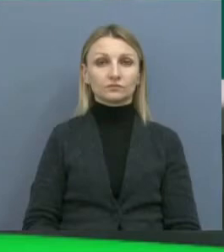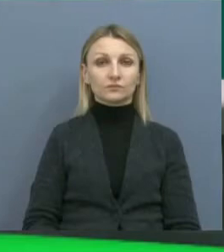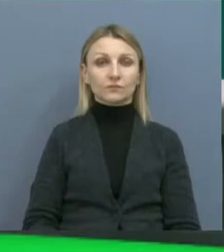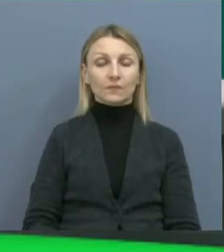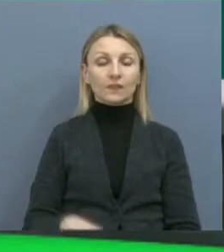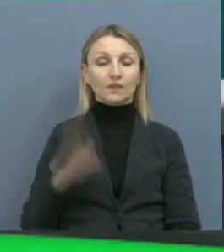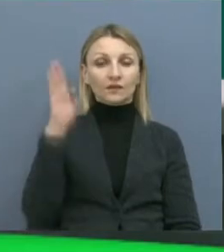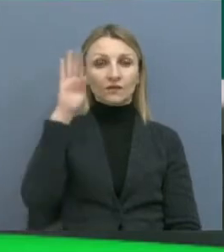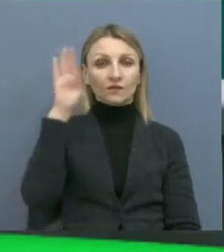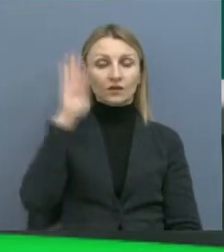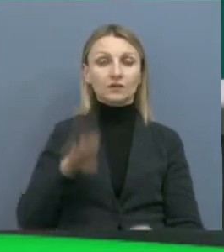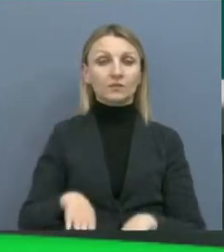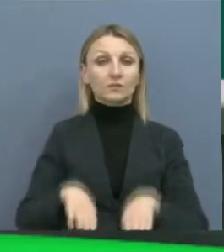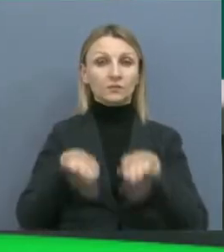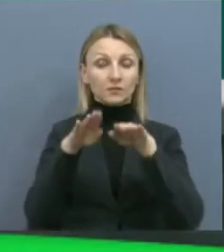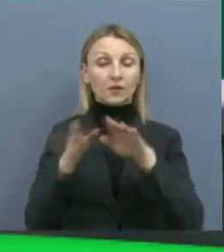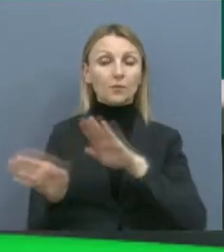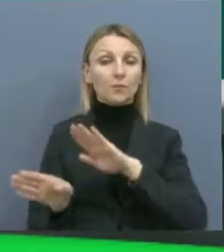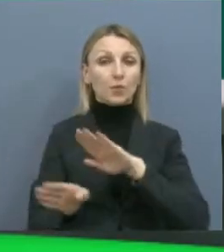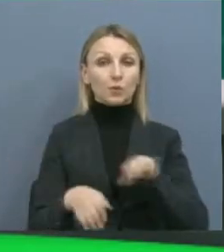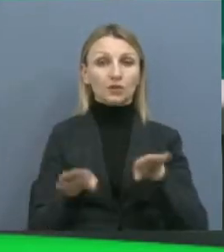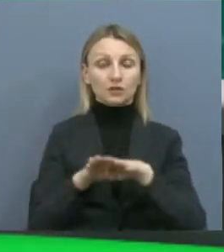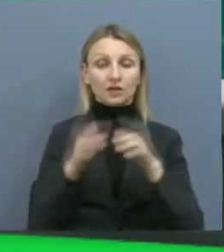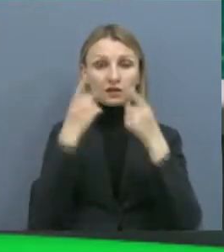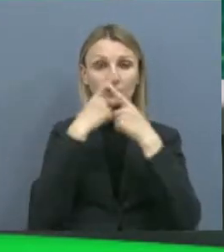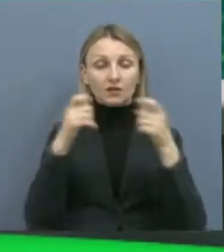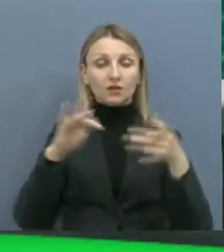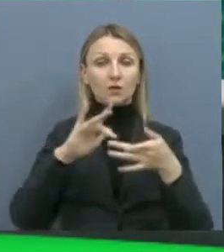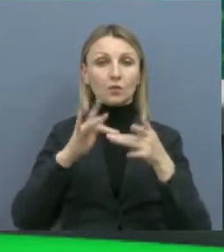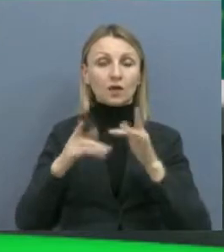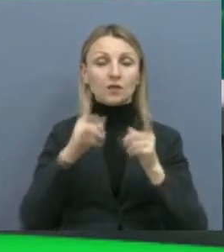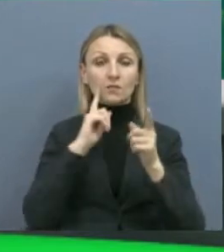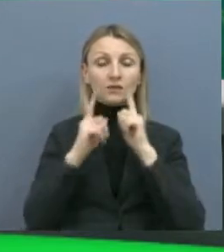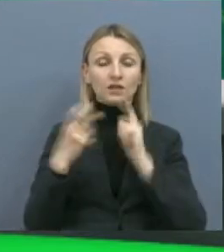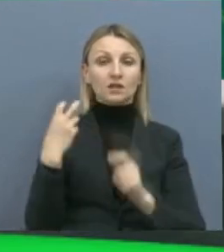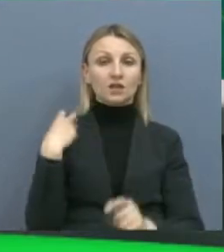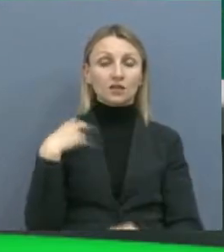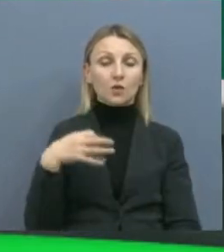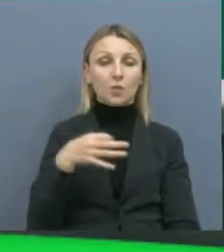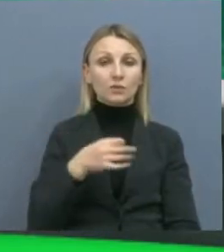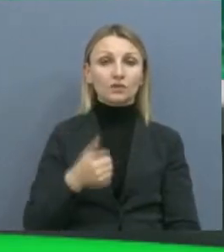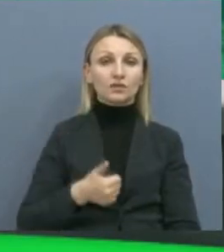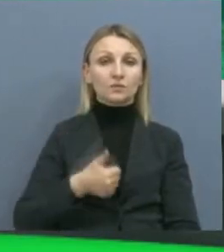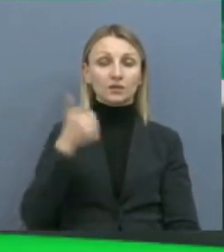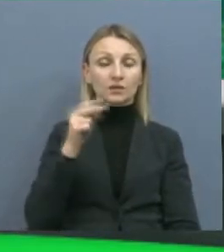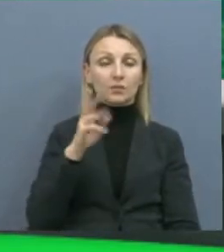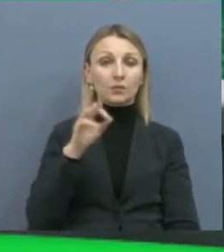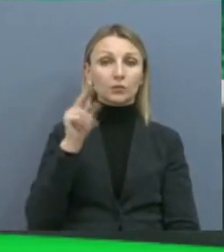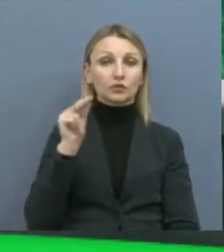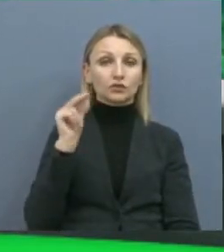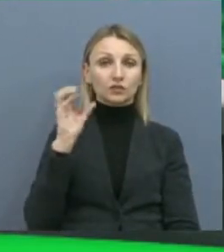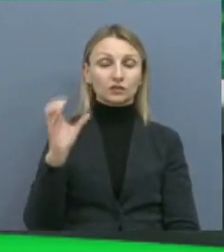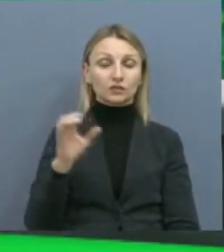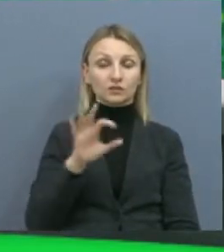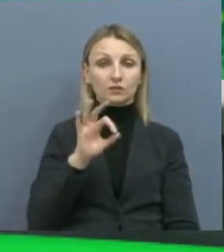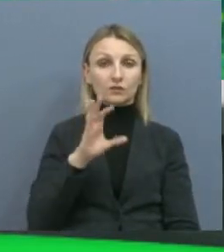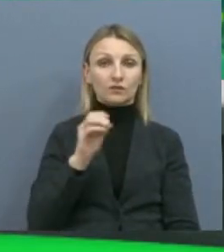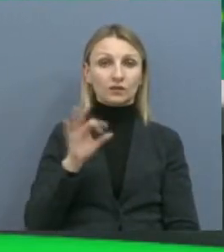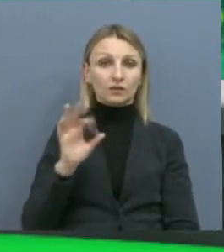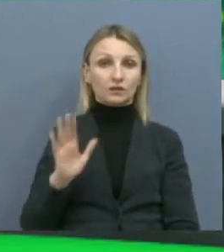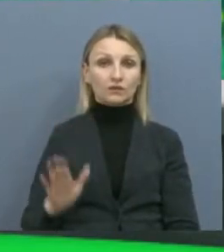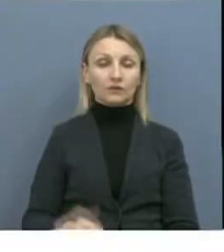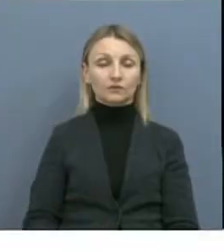Пик паводка пройден. Об этом заявил на онлайн-брифинге начальник областного департамента по чрезвычайным ситуациям Алексей Советов.